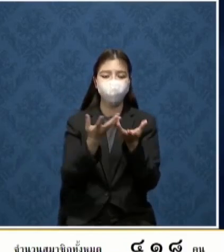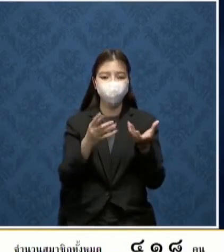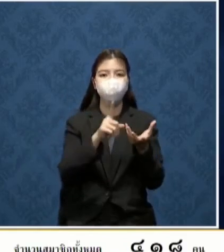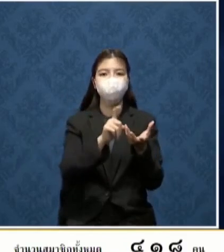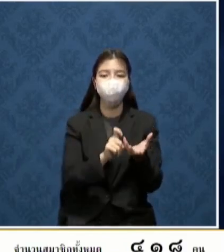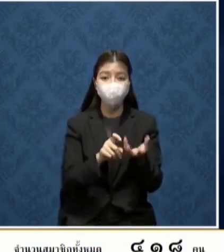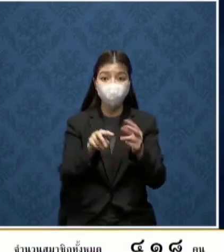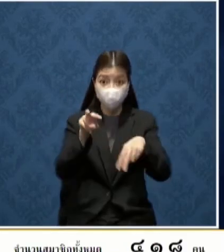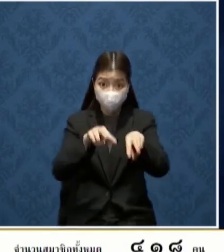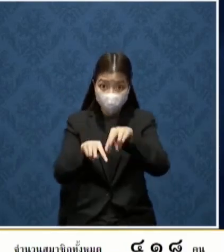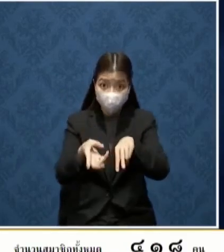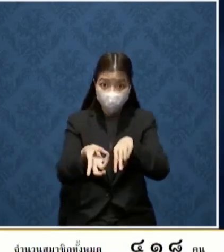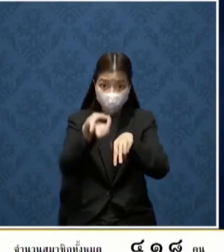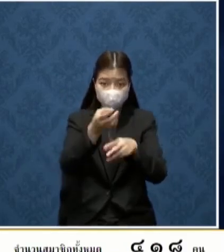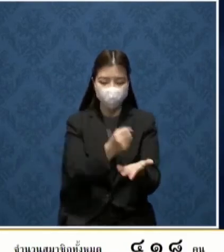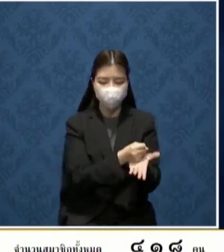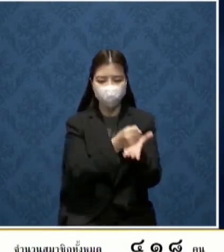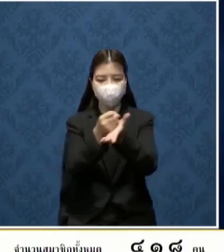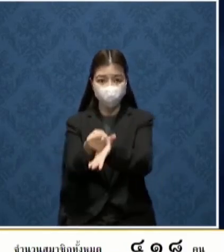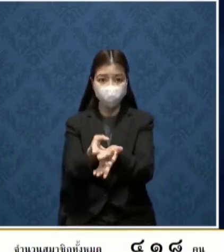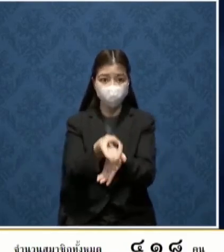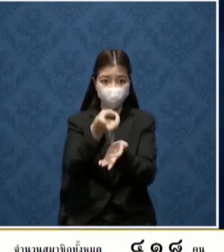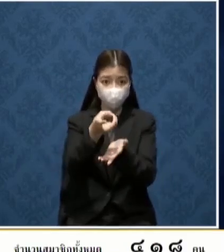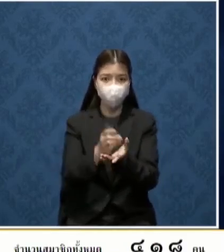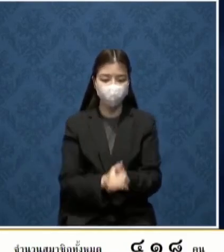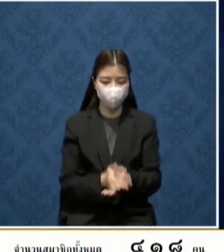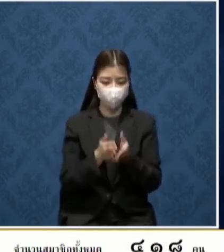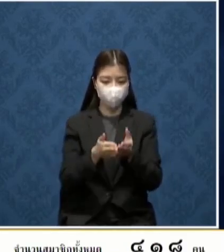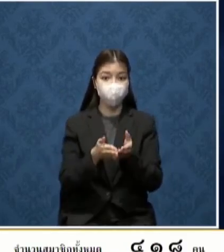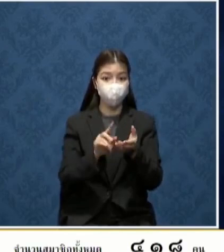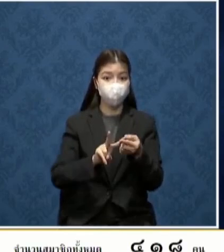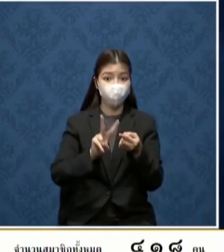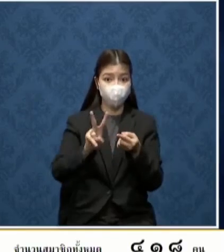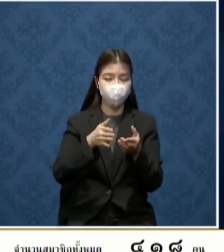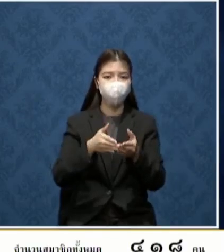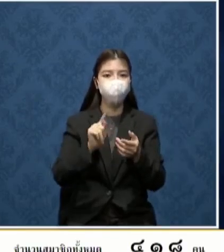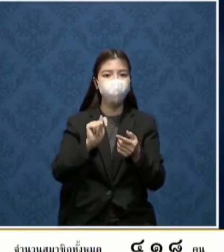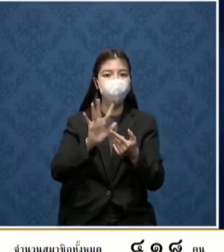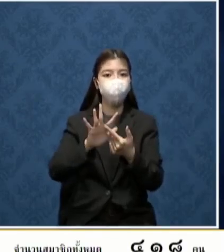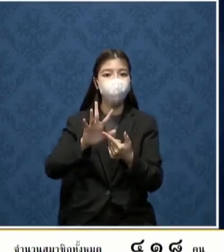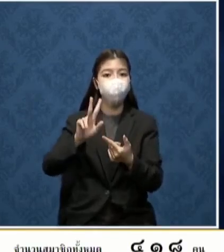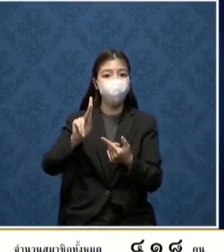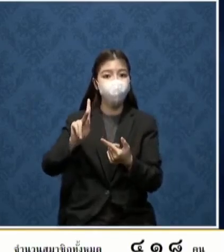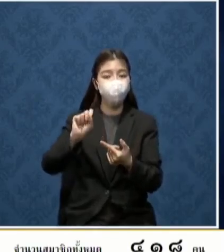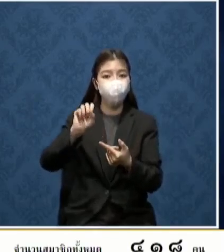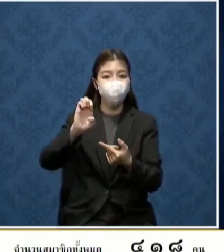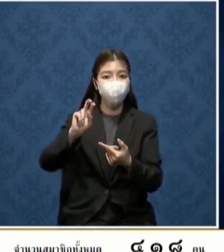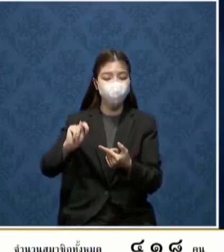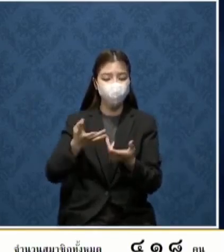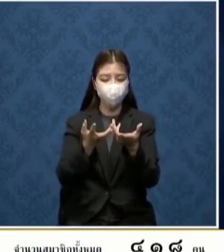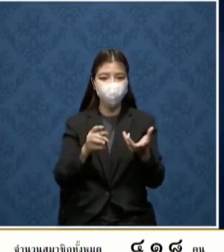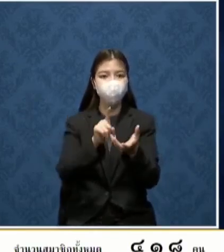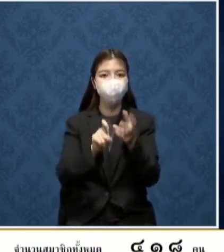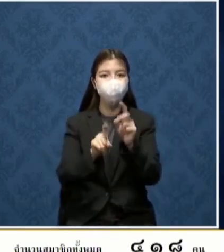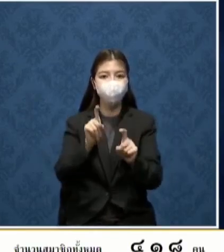ออกไปหากำลงผลส่วนเลอหลวงตากสินครั ก็พบปัหามากมาย 9 รายการครั